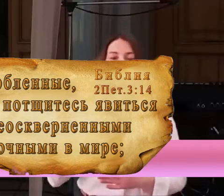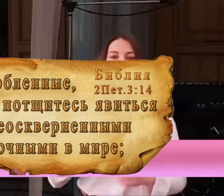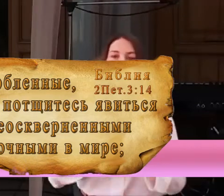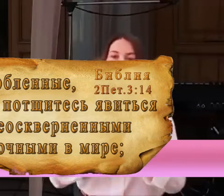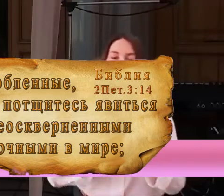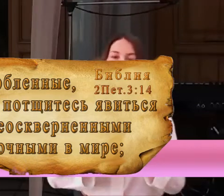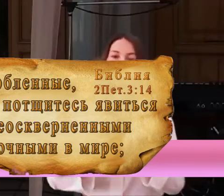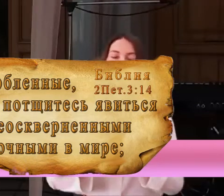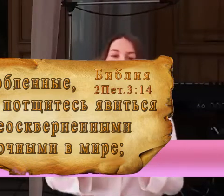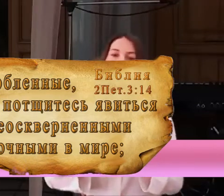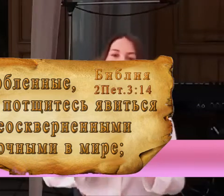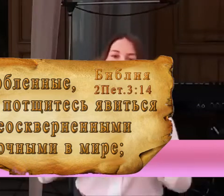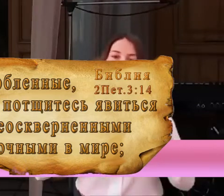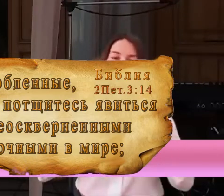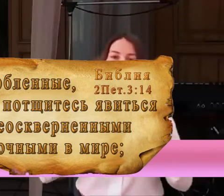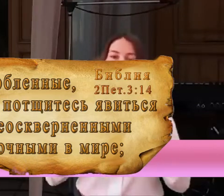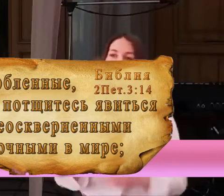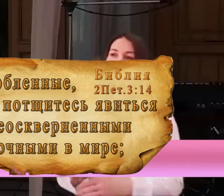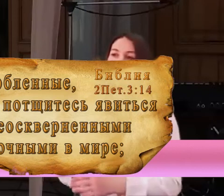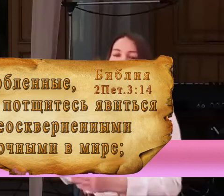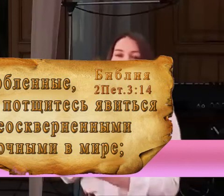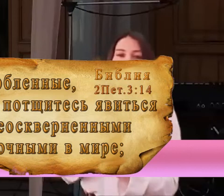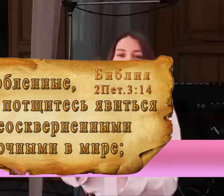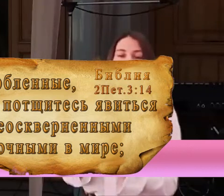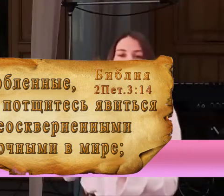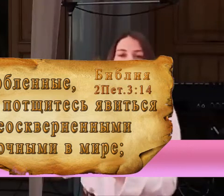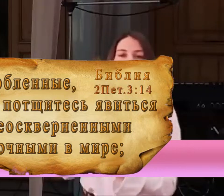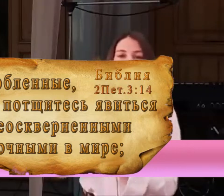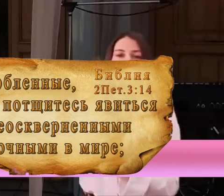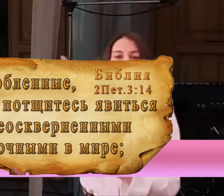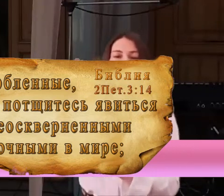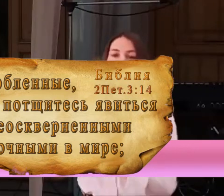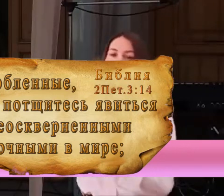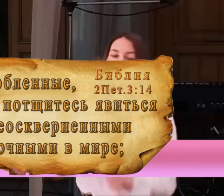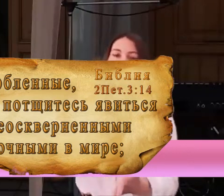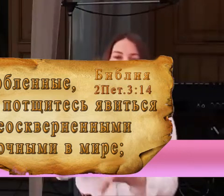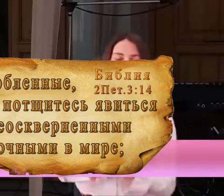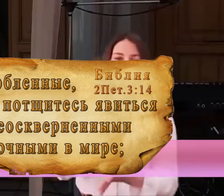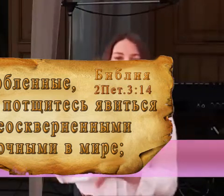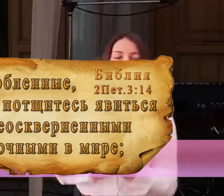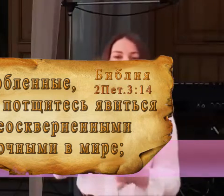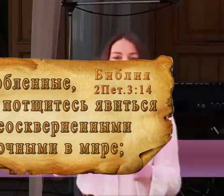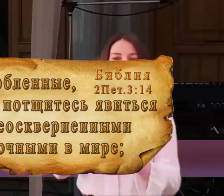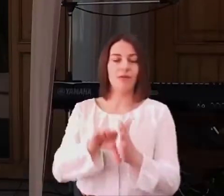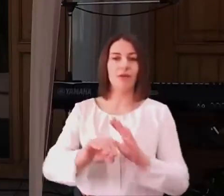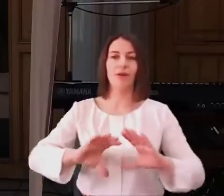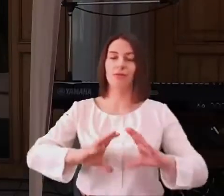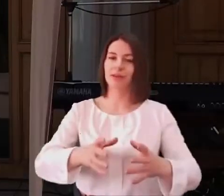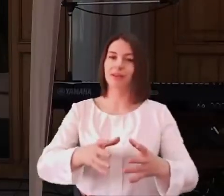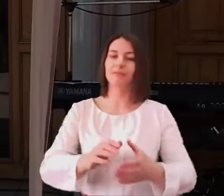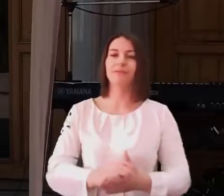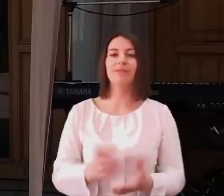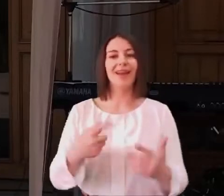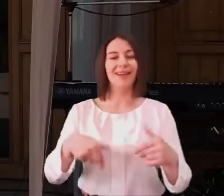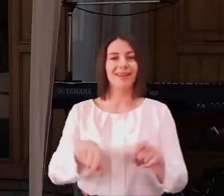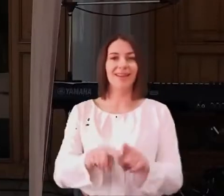подщитесь явиться пред Ним неоскверненными и непорочными в мире. Итак, Священное Писание нам очень часто и